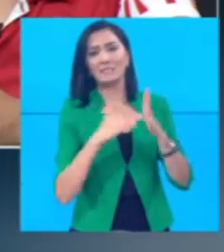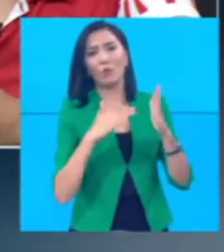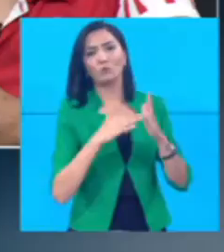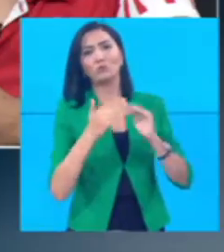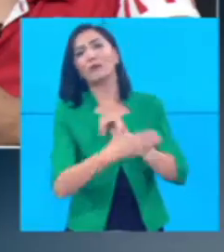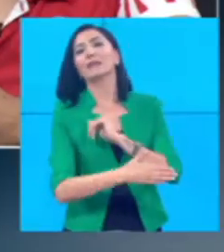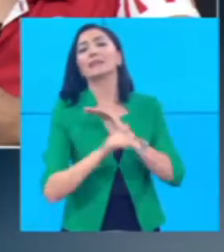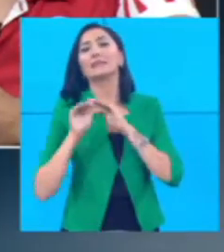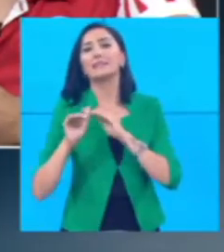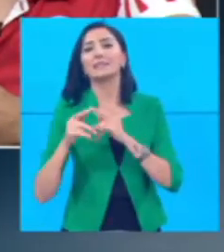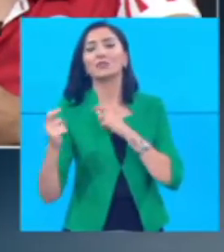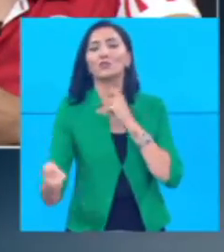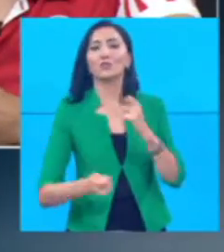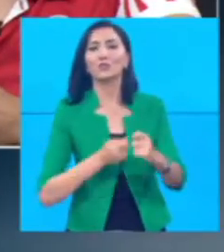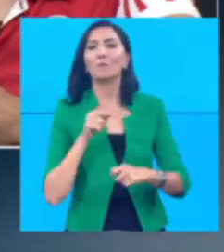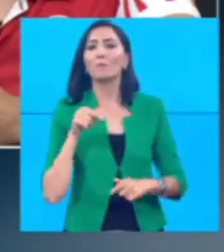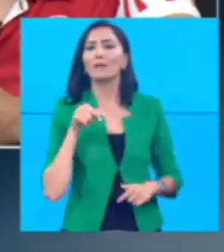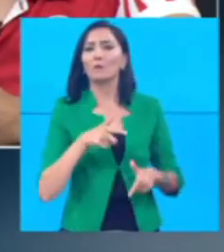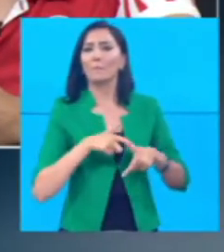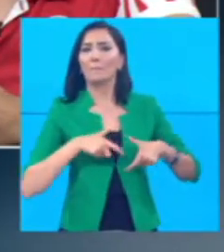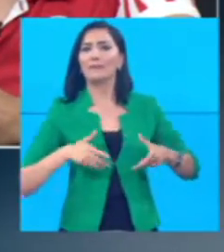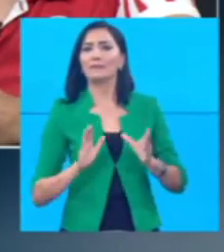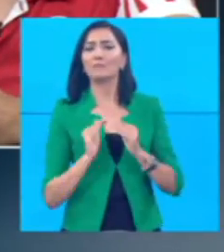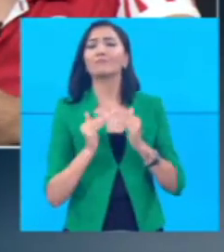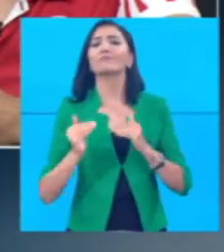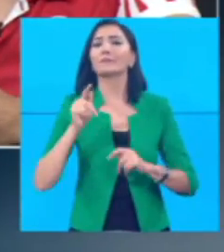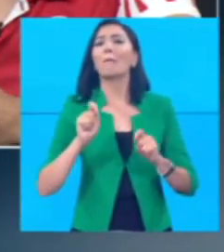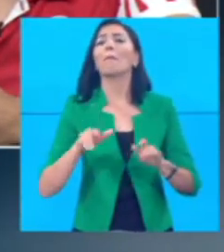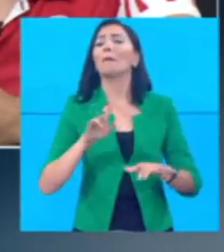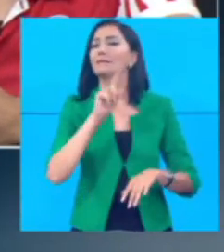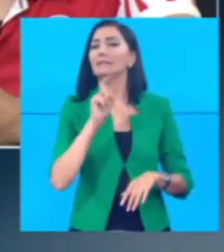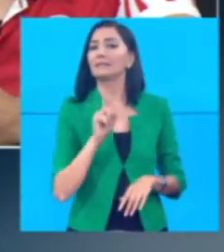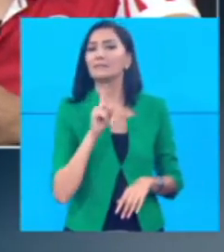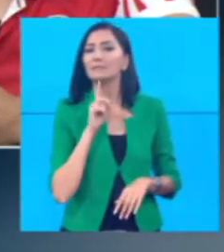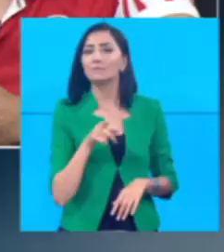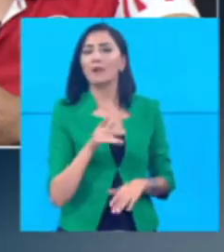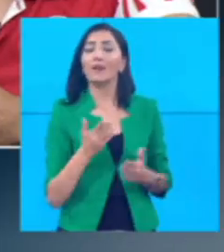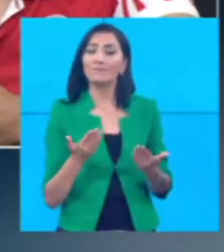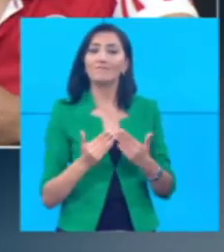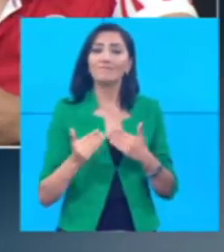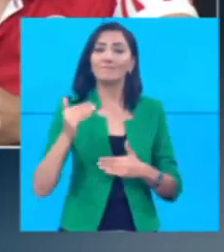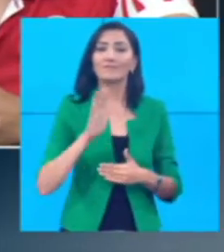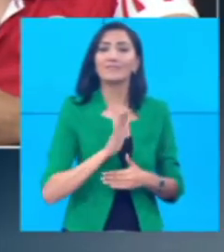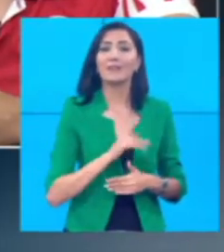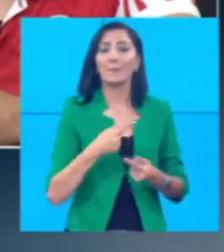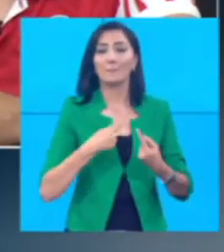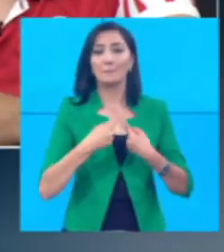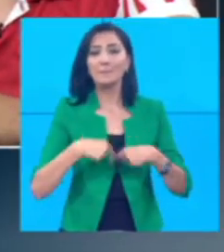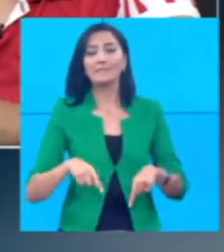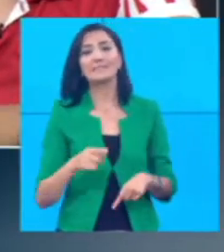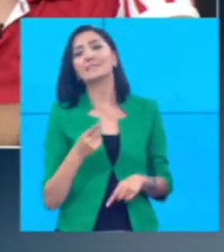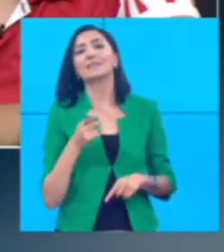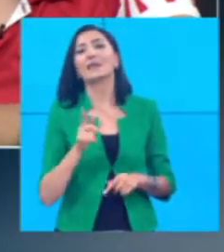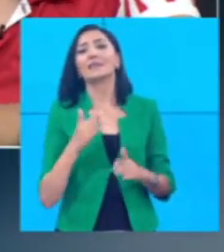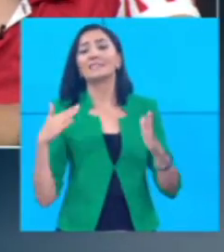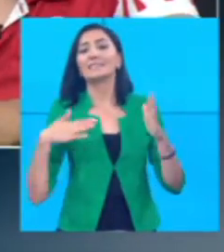sponsor desteğiyle, çalışmayla bu milli takım seviyesine yükselemez mi? Aslında yükselir de işte bizde şey